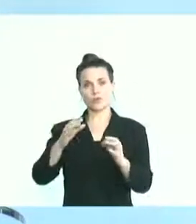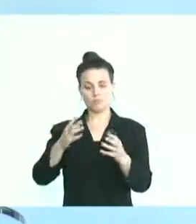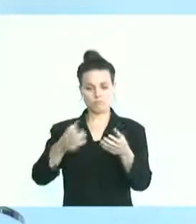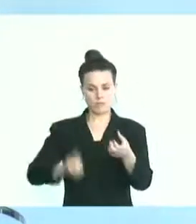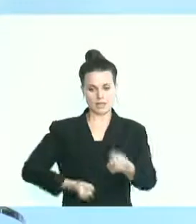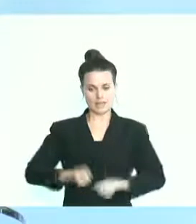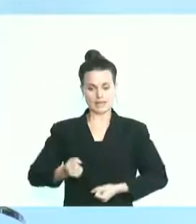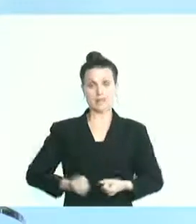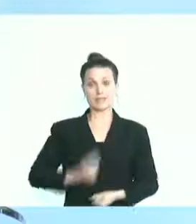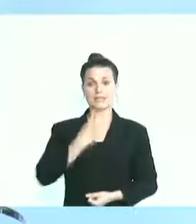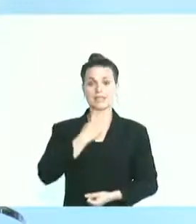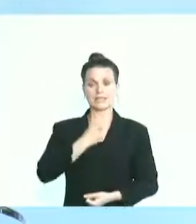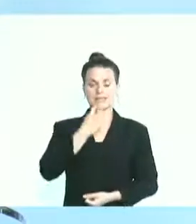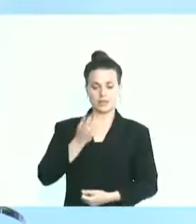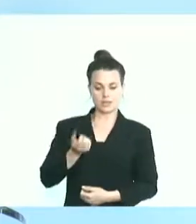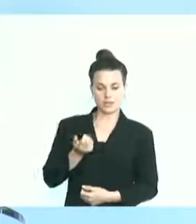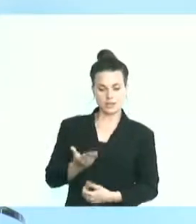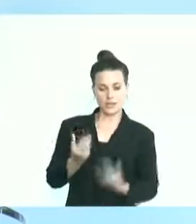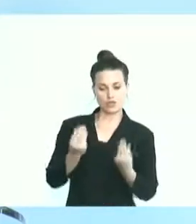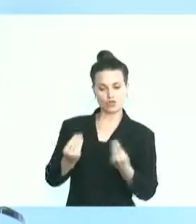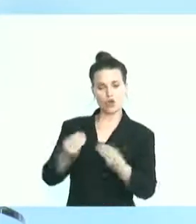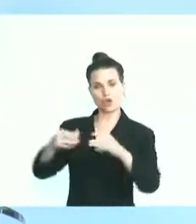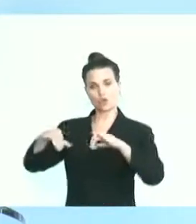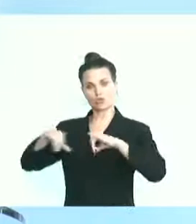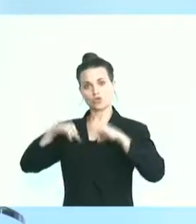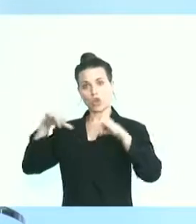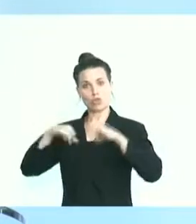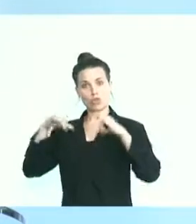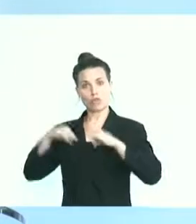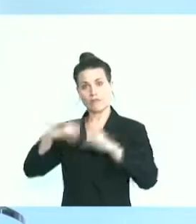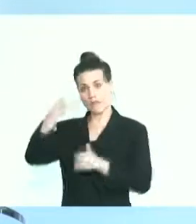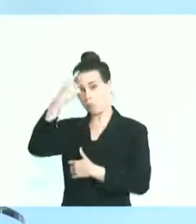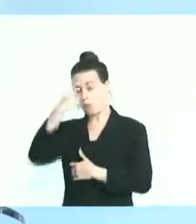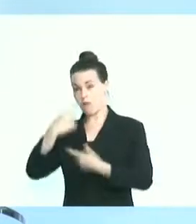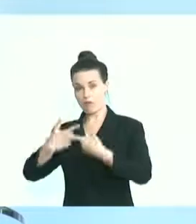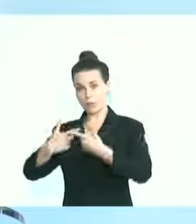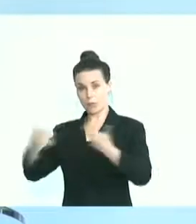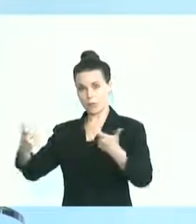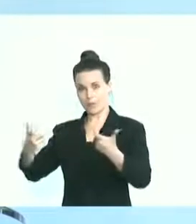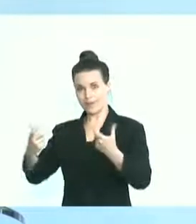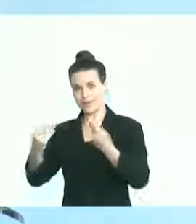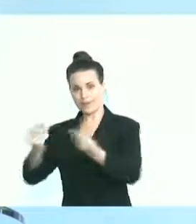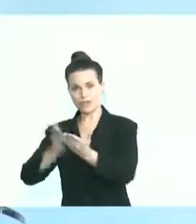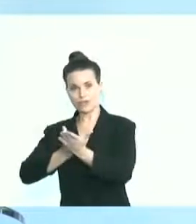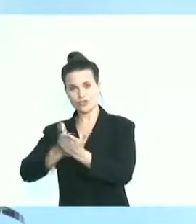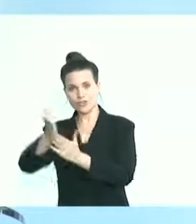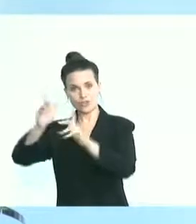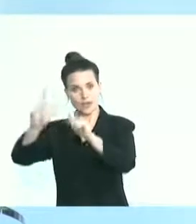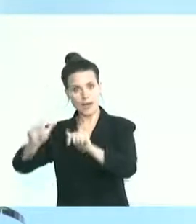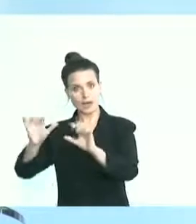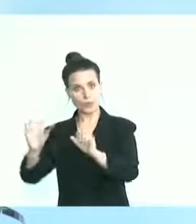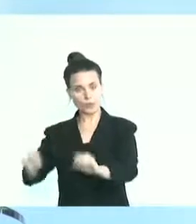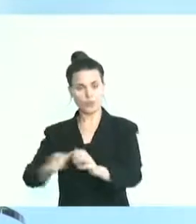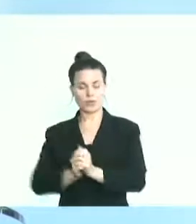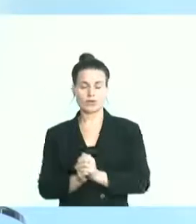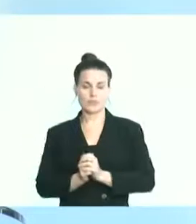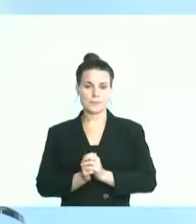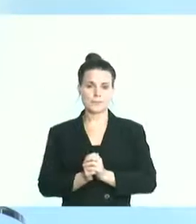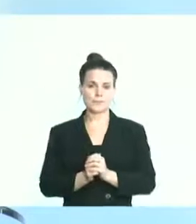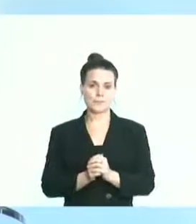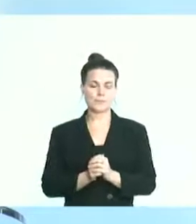que c'est ce qui permet à une jeunesse dans toute sa diversité eh bien, de trouver du sens. S'il y avait un mot qui revient et qui est